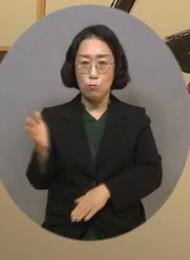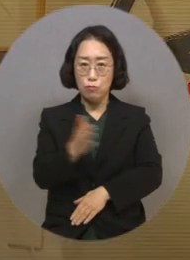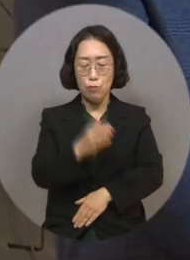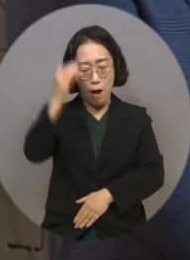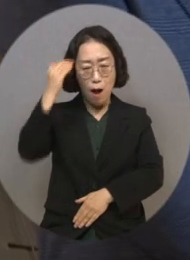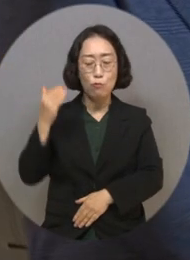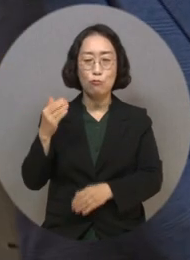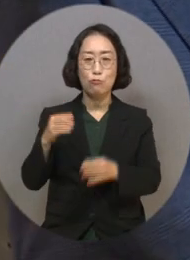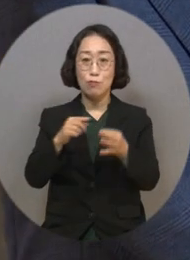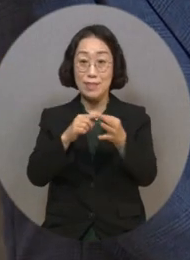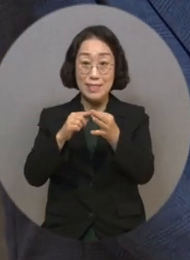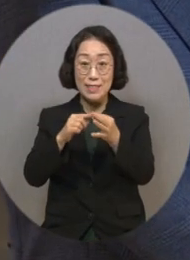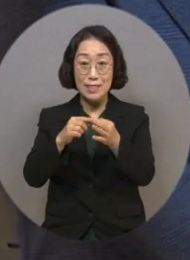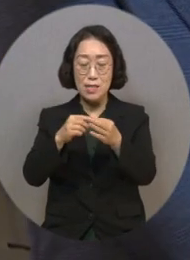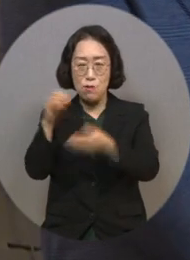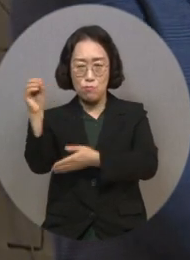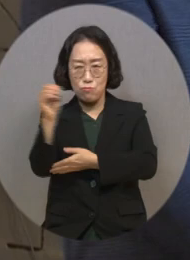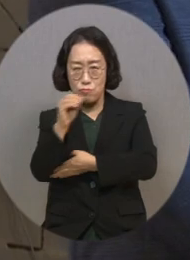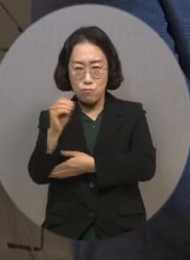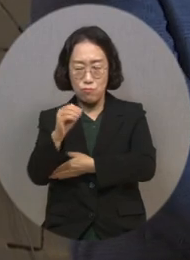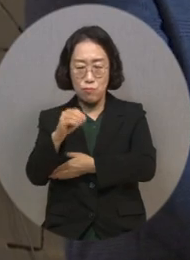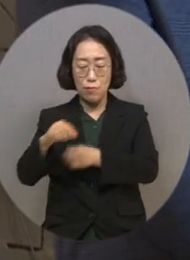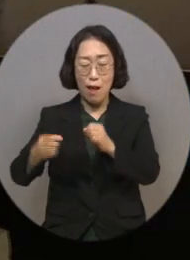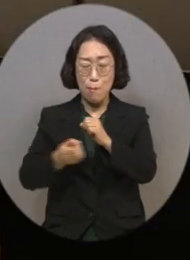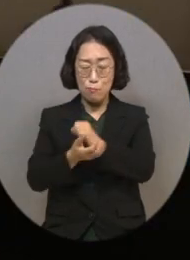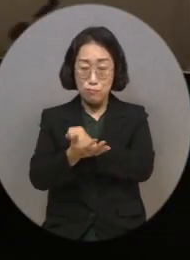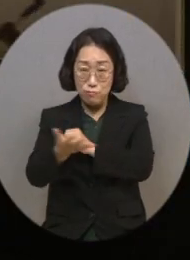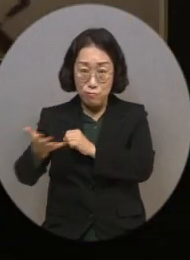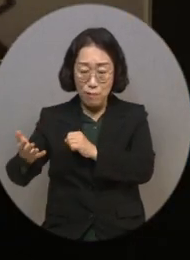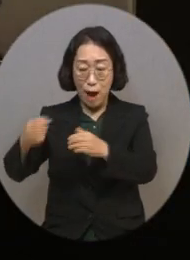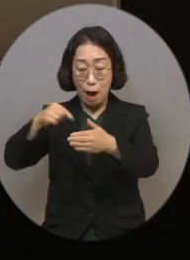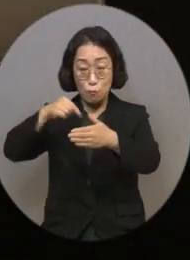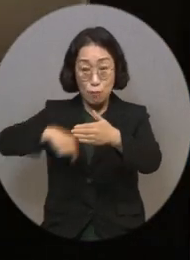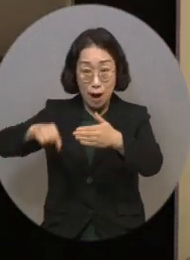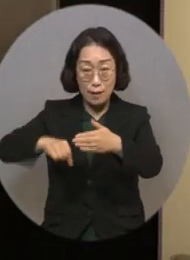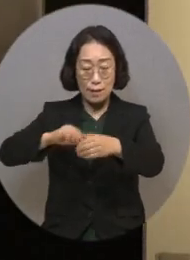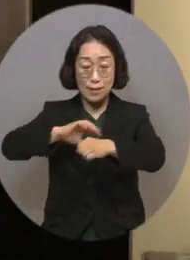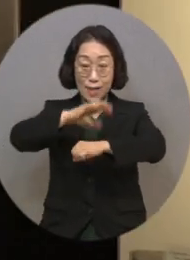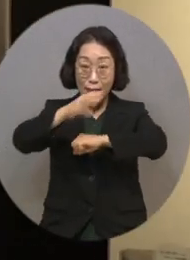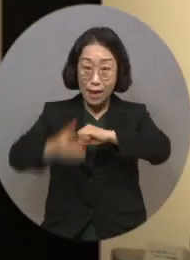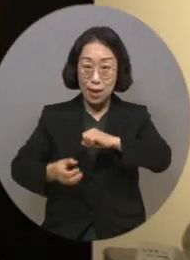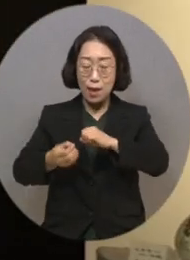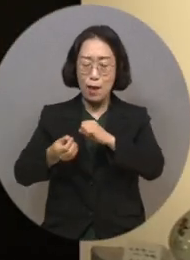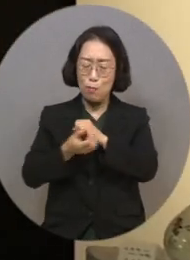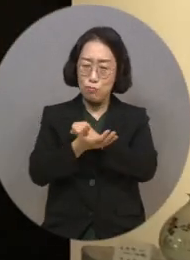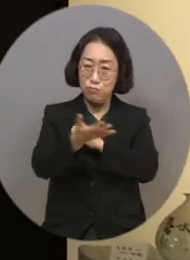예술적 가치와 대중성을 널리 알려 국내뿐 아니라 한글의 미를 전세계 알릴 수 있는